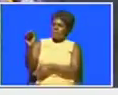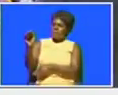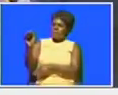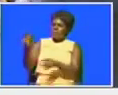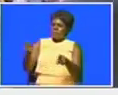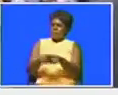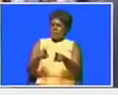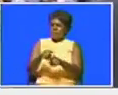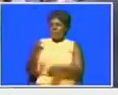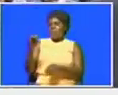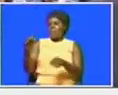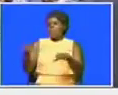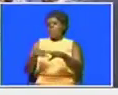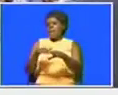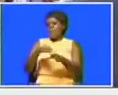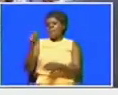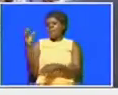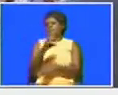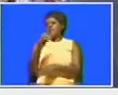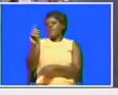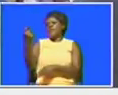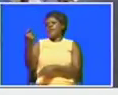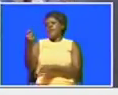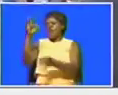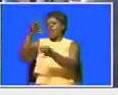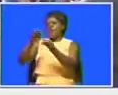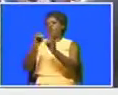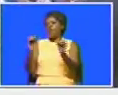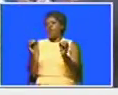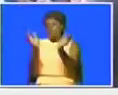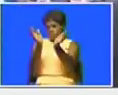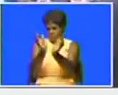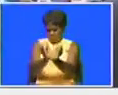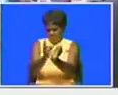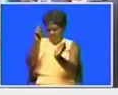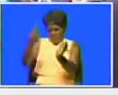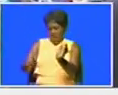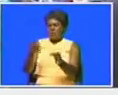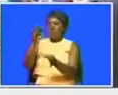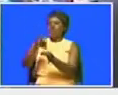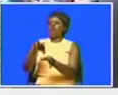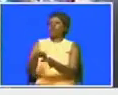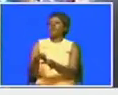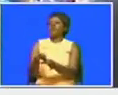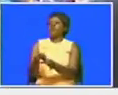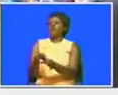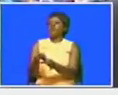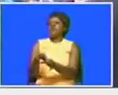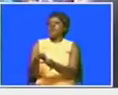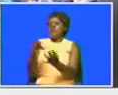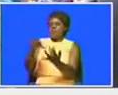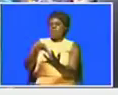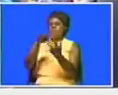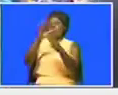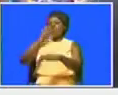Na tena ni citizen ya Kenya, kwa nini naweka kando kabisa? Hata kiyo ni mbungwa, lazima apige kura. Achakuwa watu wa